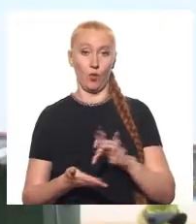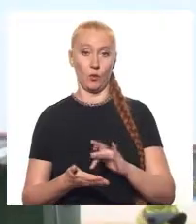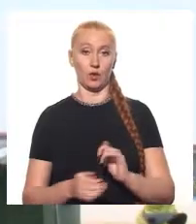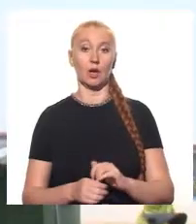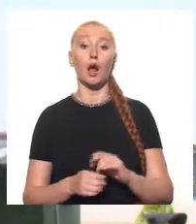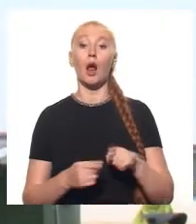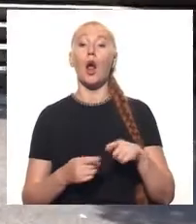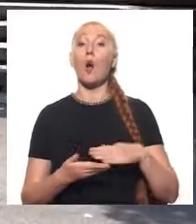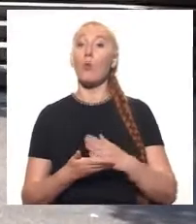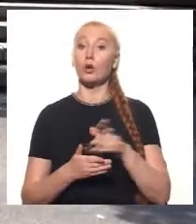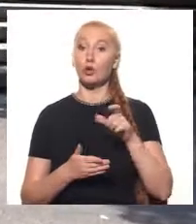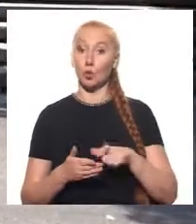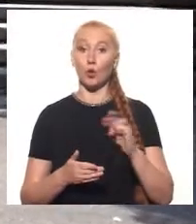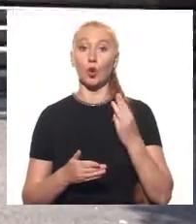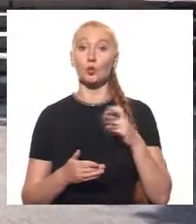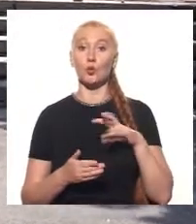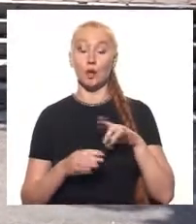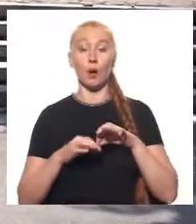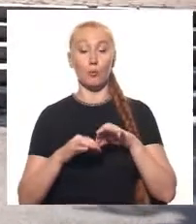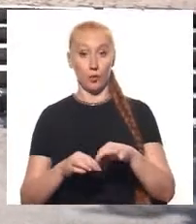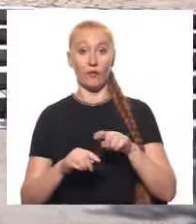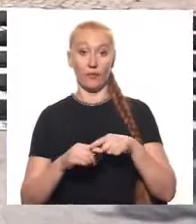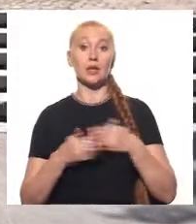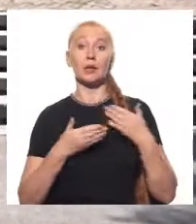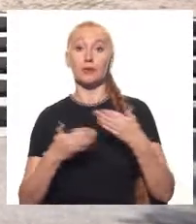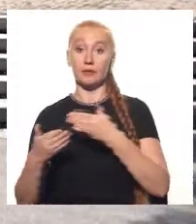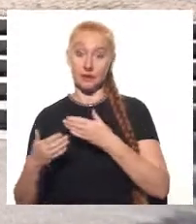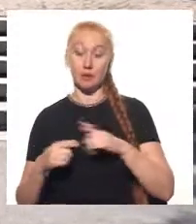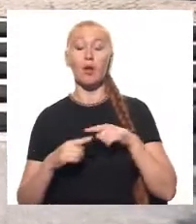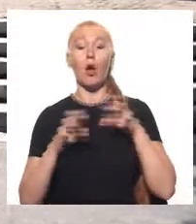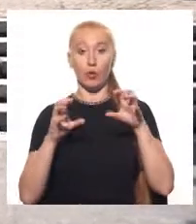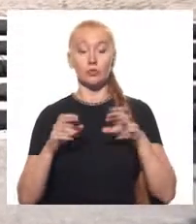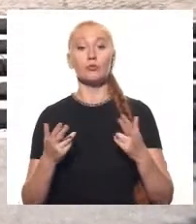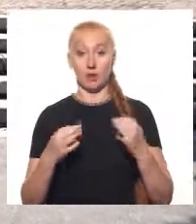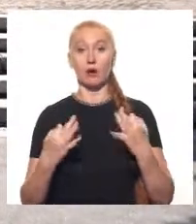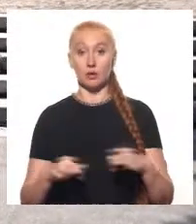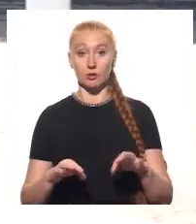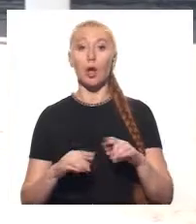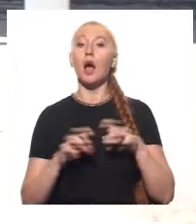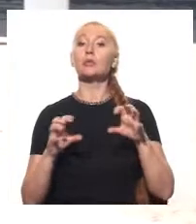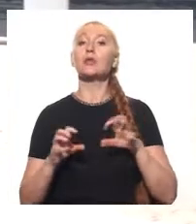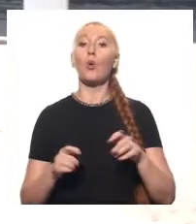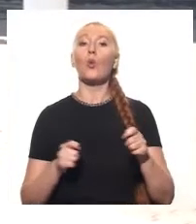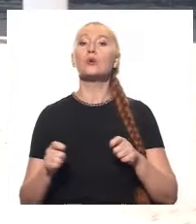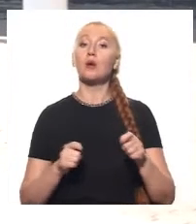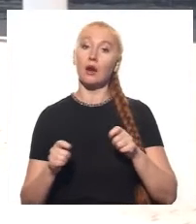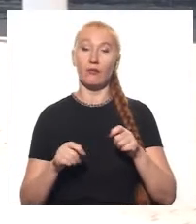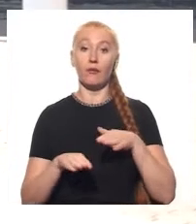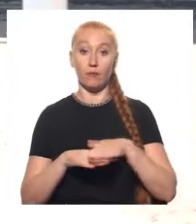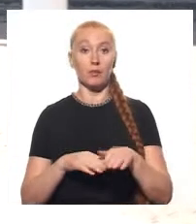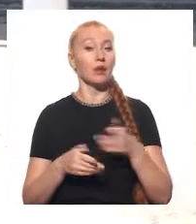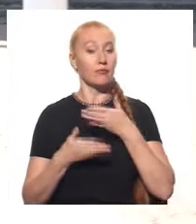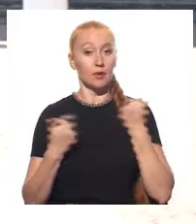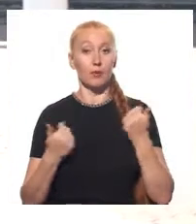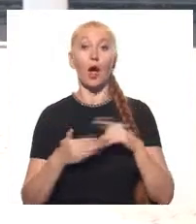своего города. Політолог Андрій Шуліка говорить, що проведення місцевих референдумів передбачене Конституцією, але законів щодо регулювання їх